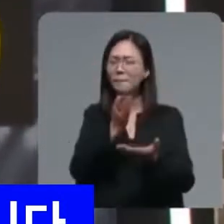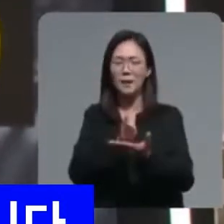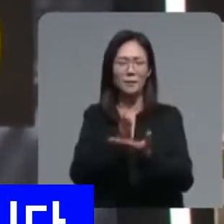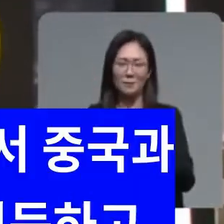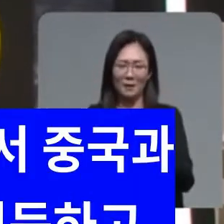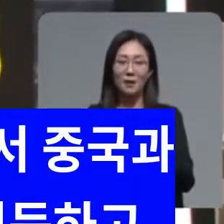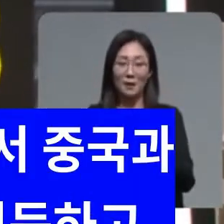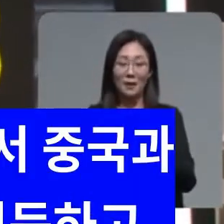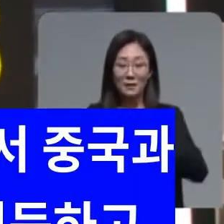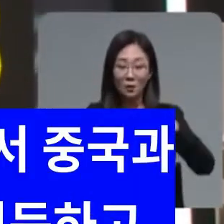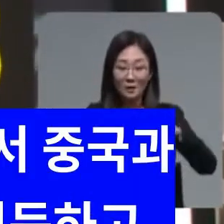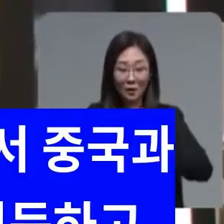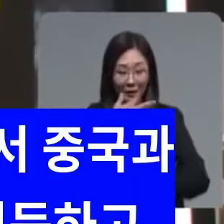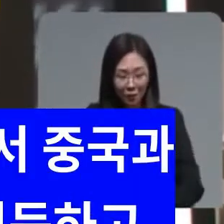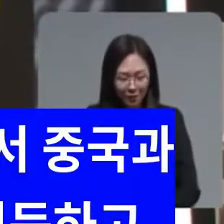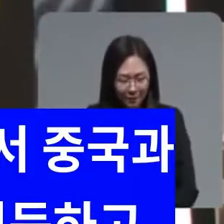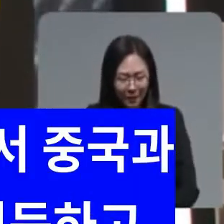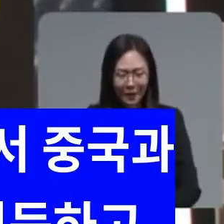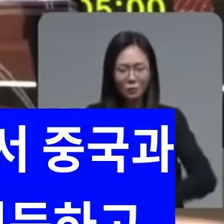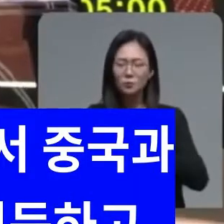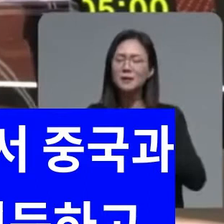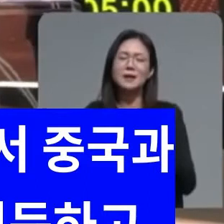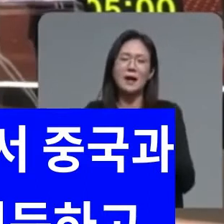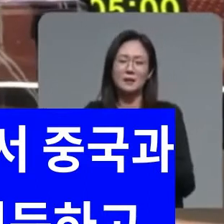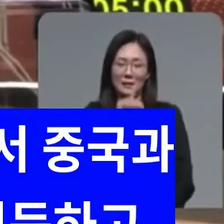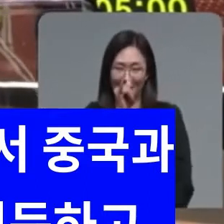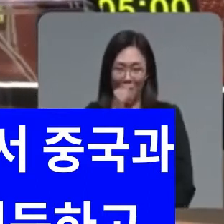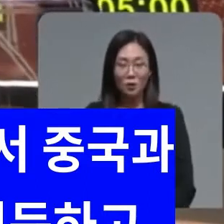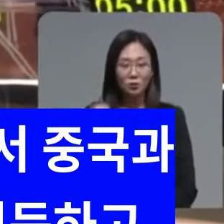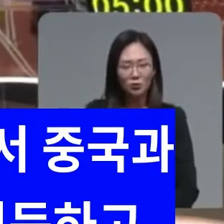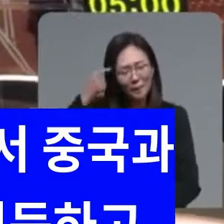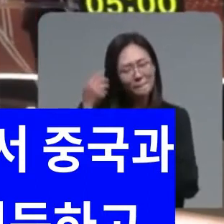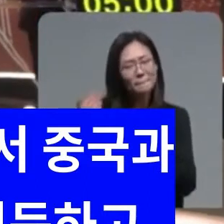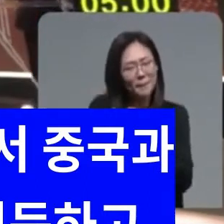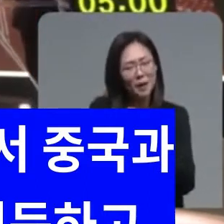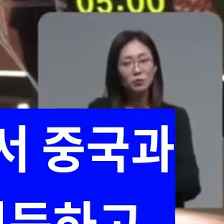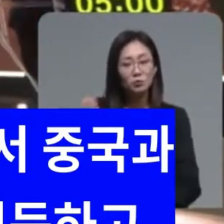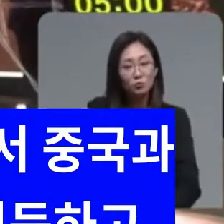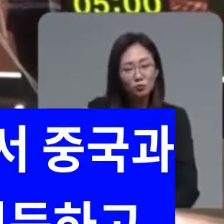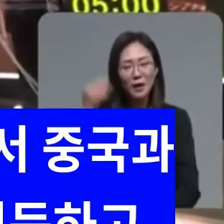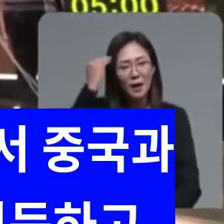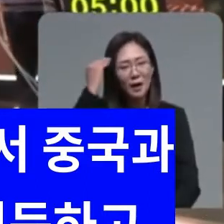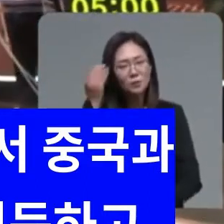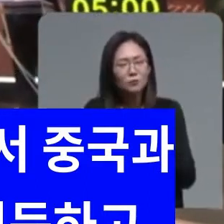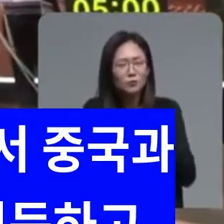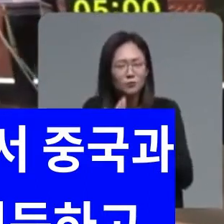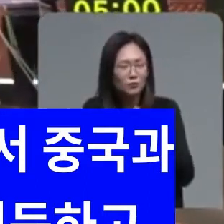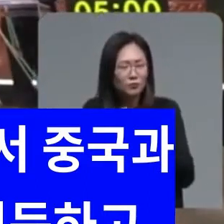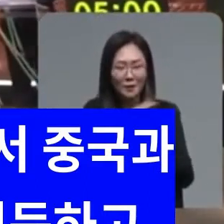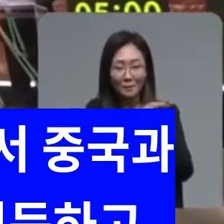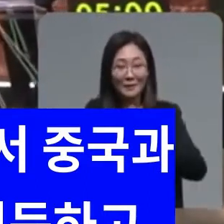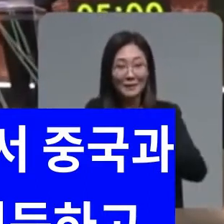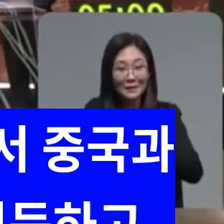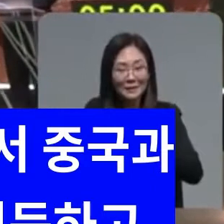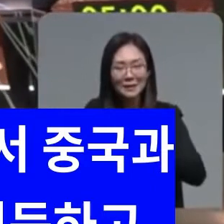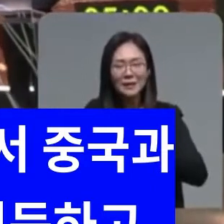생각합니다. 정치적 이유로 이 갈등을 조장하고 혐중 정서에 편승해서 중국과 한국의 관계를 이간질하고 거기서